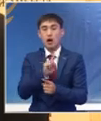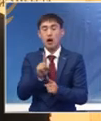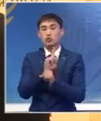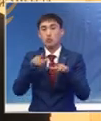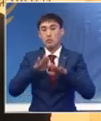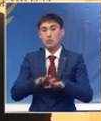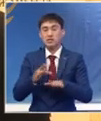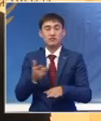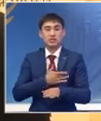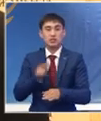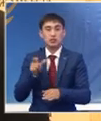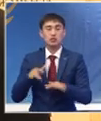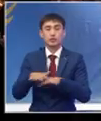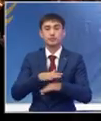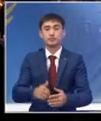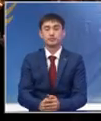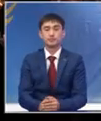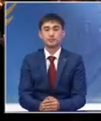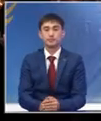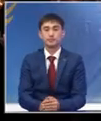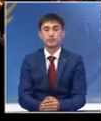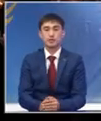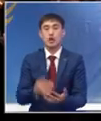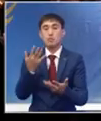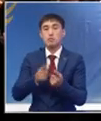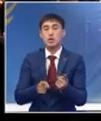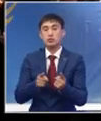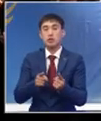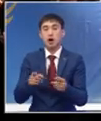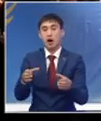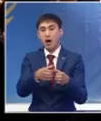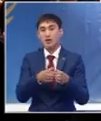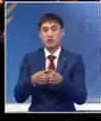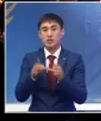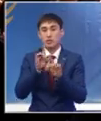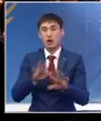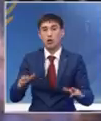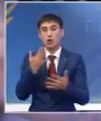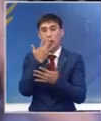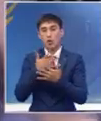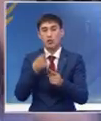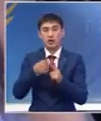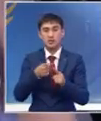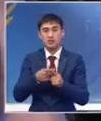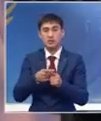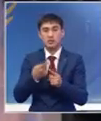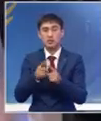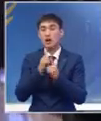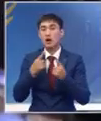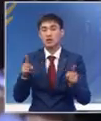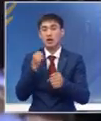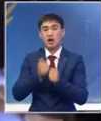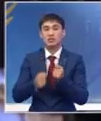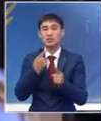место в сердцах слушателей. Разница между оркестром народных инструментов и симфоническим оркестром фундаментальная.